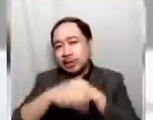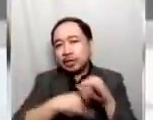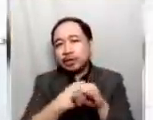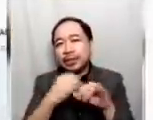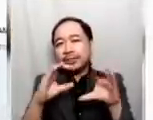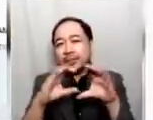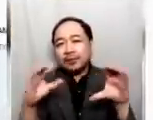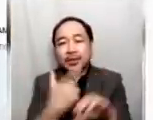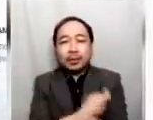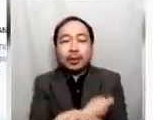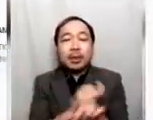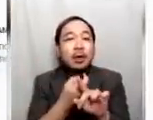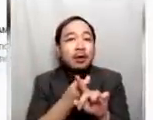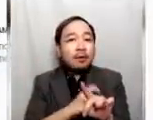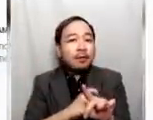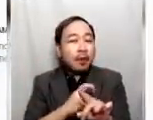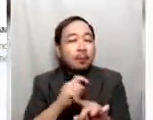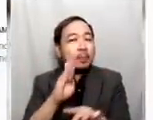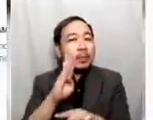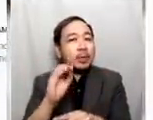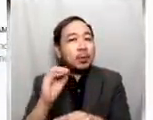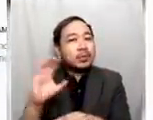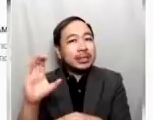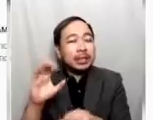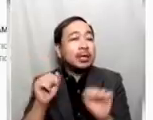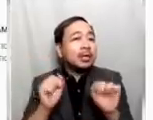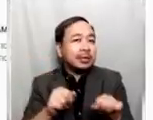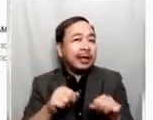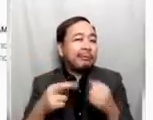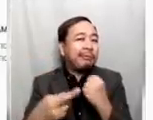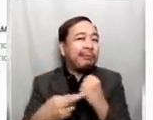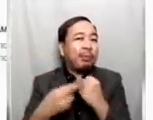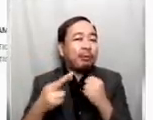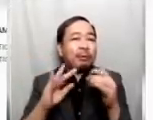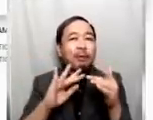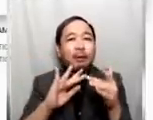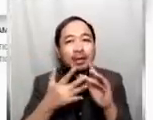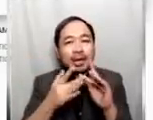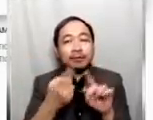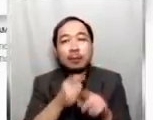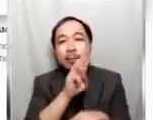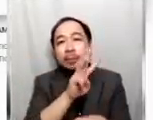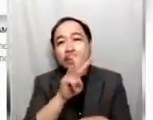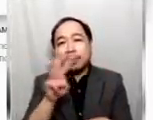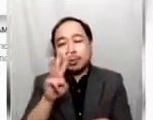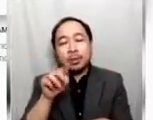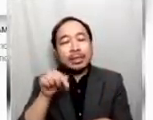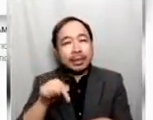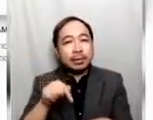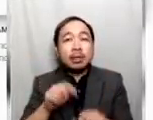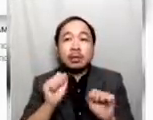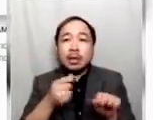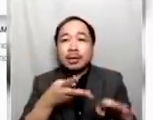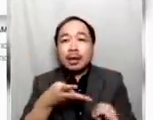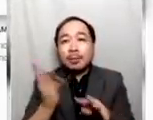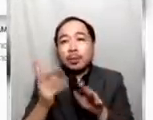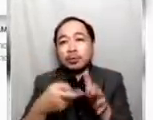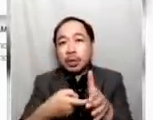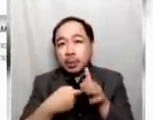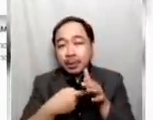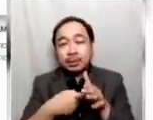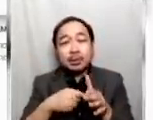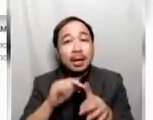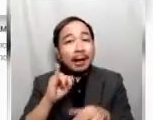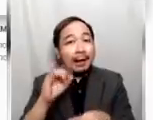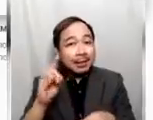Quarantine. Maaari mag-book online ng schedule sa website ng BOQ. I-upload ang requirements na valid ID,